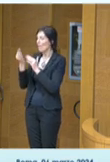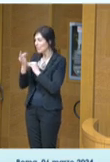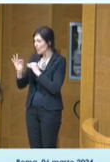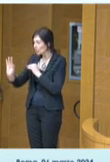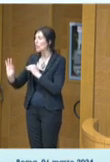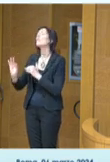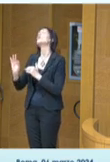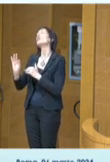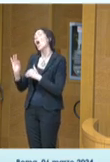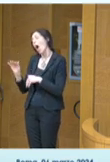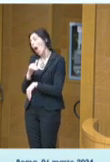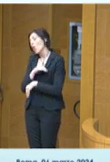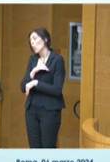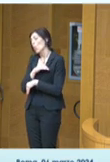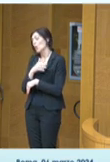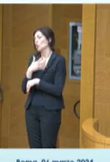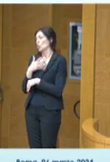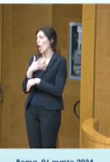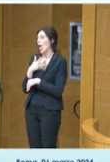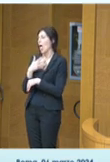di svantaggio